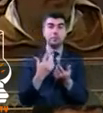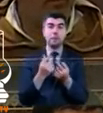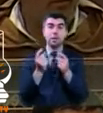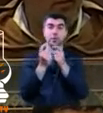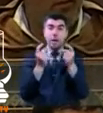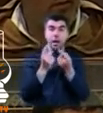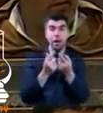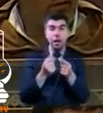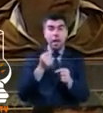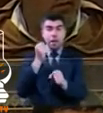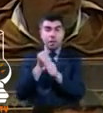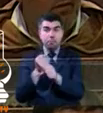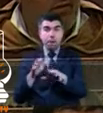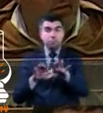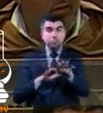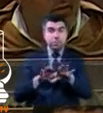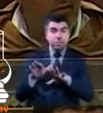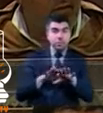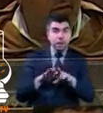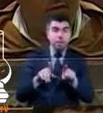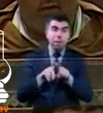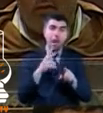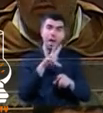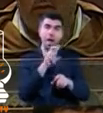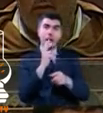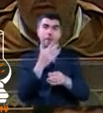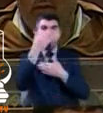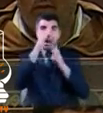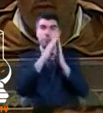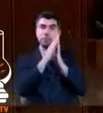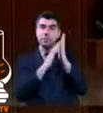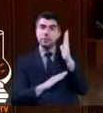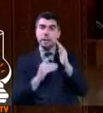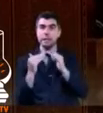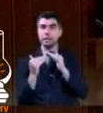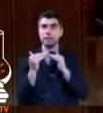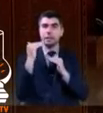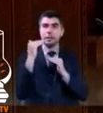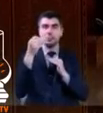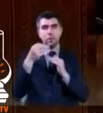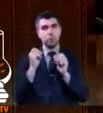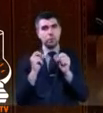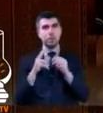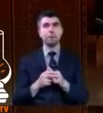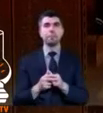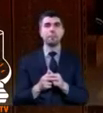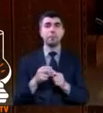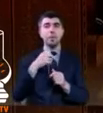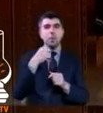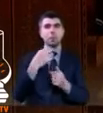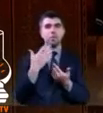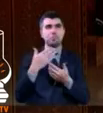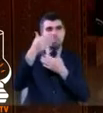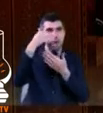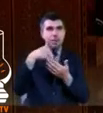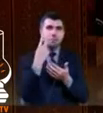الوحدة الضرورية من معدل الاستثمار اللازمة من أجل الحصول على نقطة من الناتج الداخلي الخام. هذا المعدل مازال في المغرب ضعيف بعض